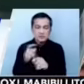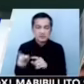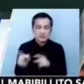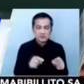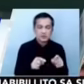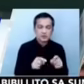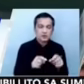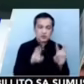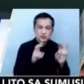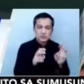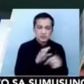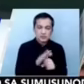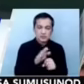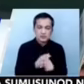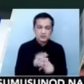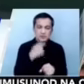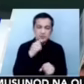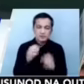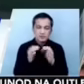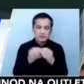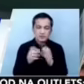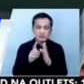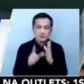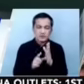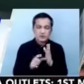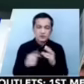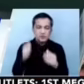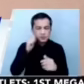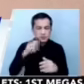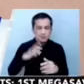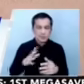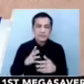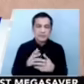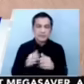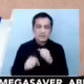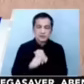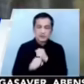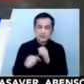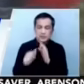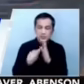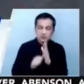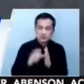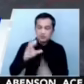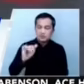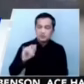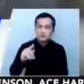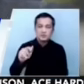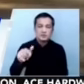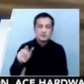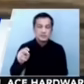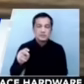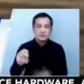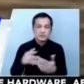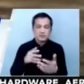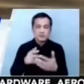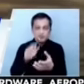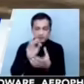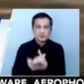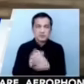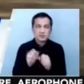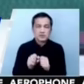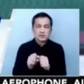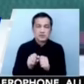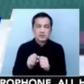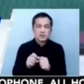sabihin ng family lawyer at women's rights advocate na si Attorney Lord na Kapunan na kahit sa mga mag-asawa pwedeng mag-apply ang batas laban sa